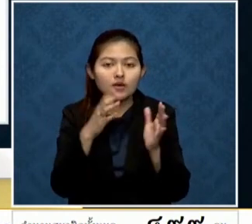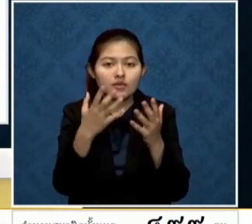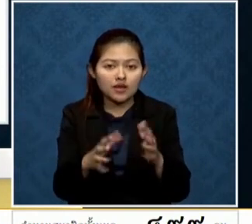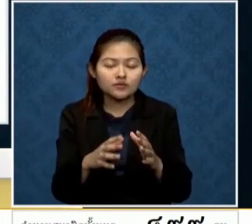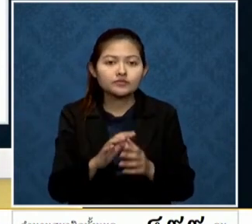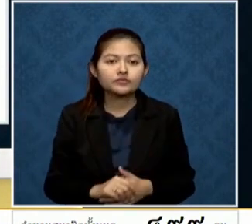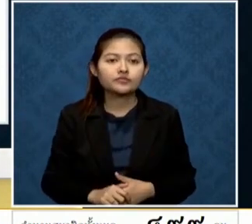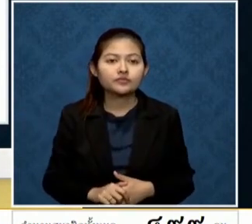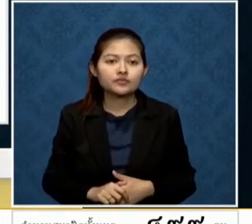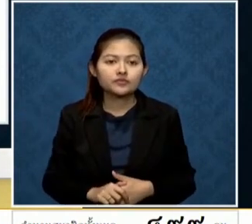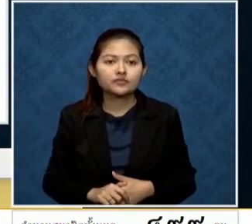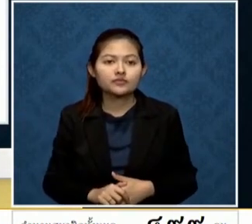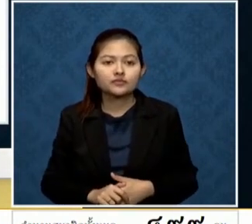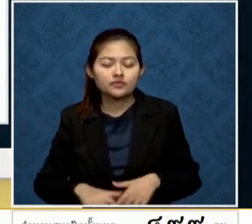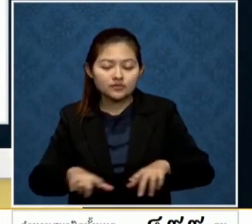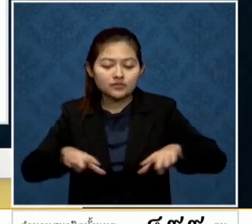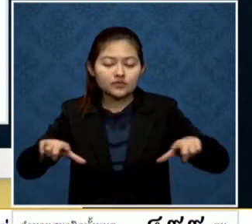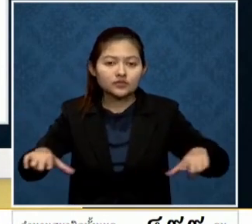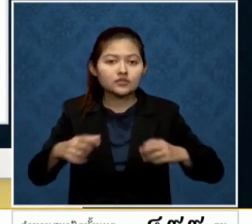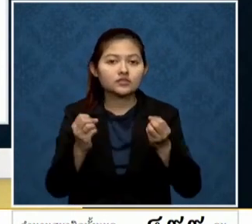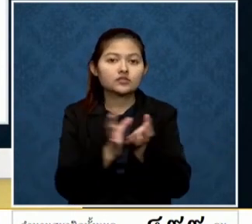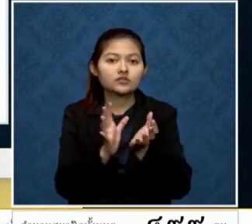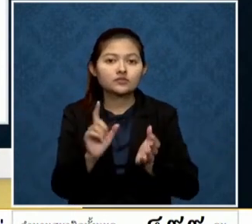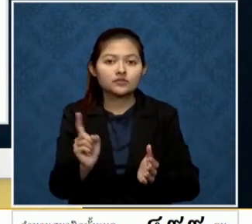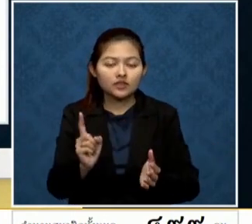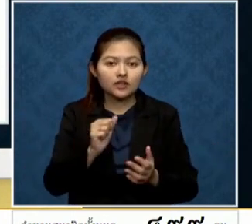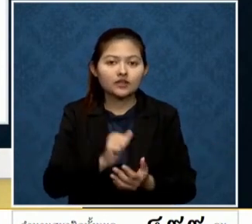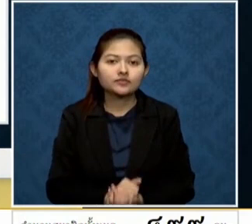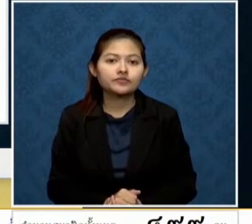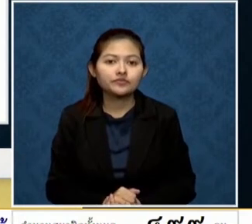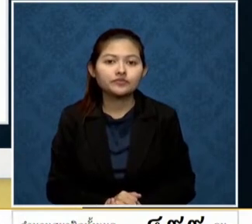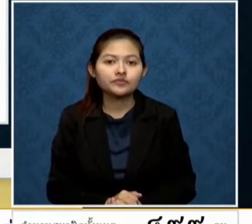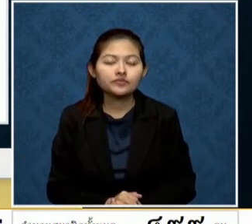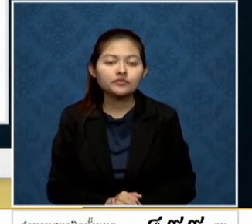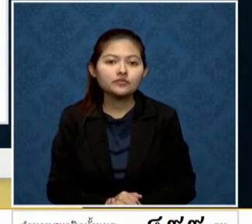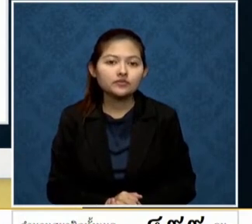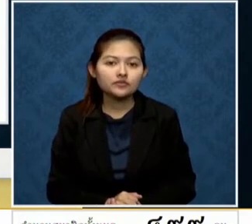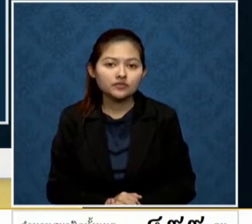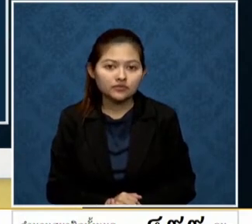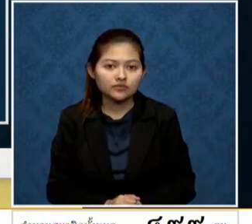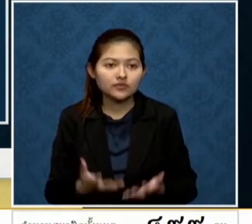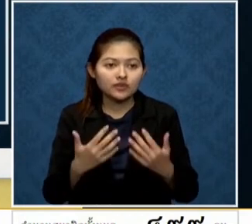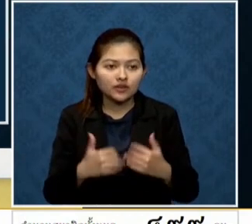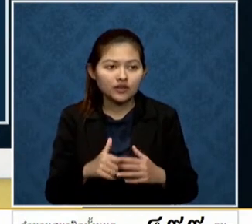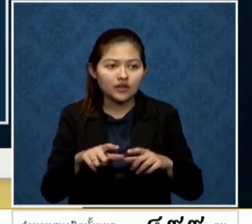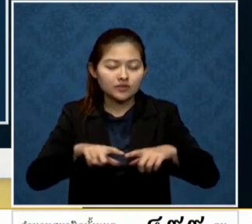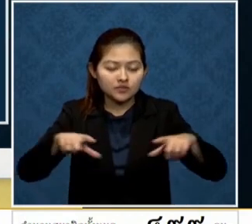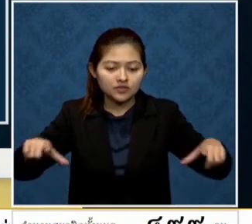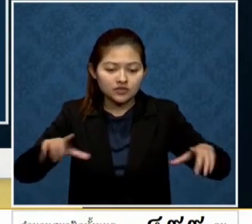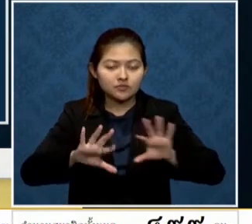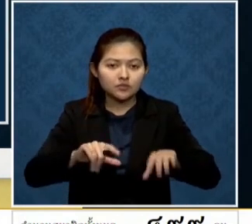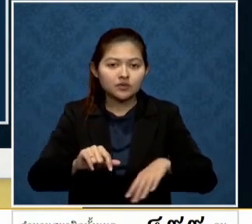แล้วนะคะสำหรับพื้นที่เกิดความเสียหายนะคะโดยโดยรอบๆเลยนะคะถัดไปนะคะท่านจะเห็นว่าพื้นที่ประมาณ